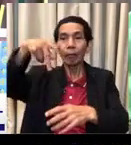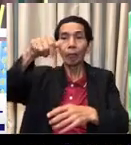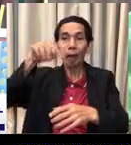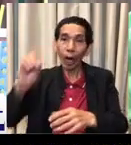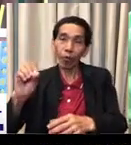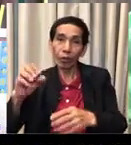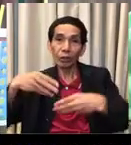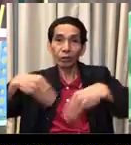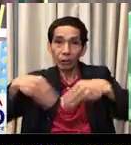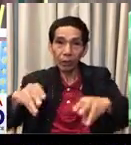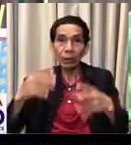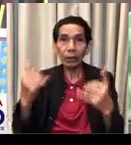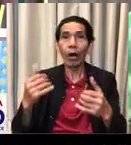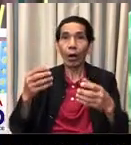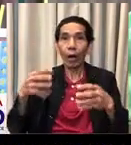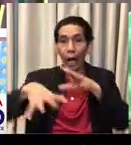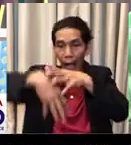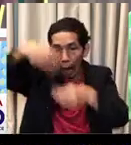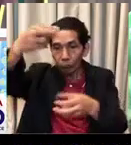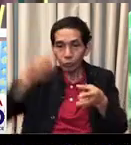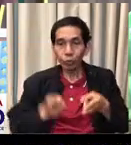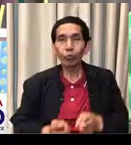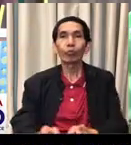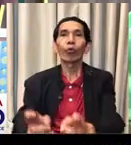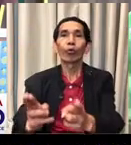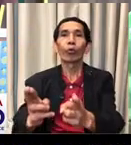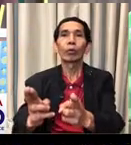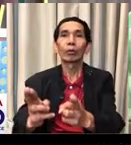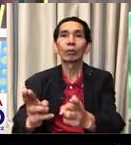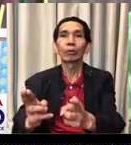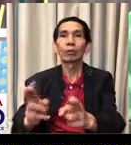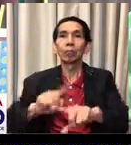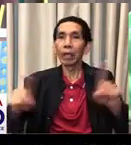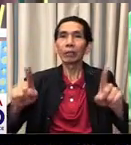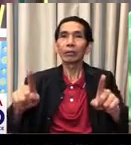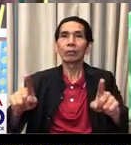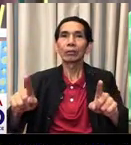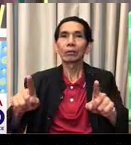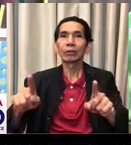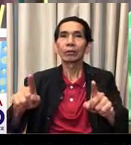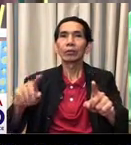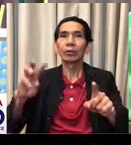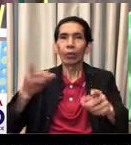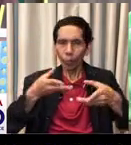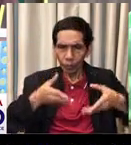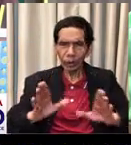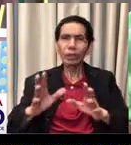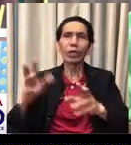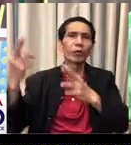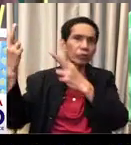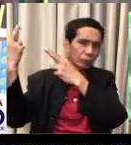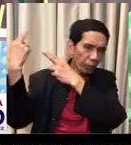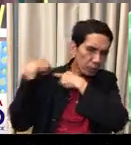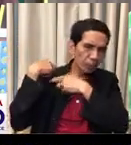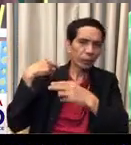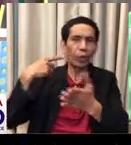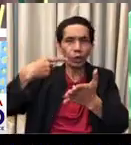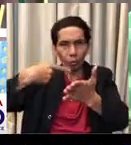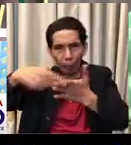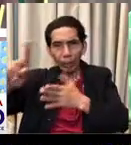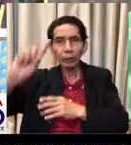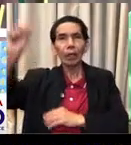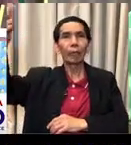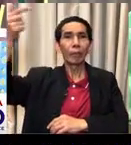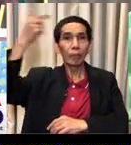palengke. Ngayon nasa kalye. Pero hindi. Tinupad pa rin nila yung kanilang obligasyon no? Sa